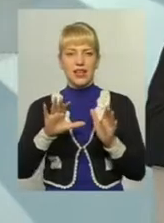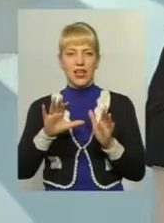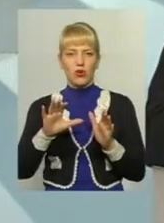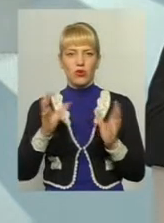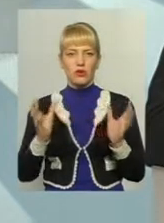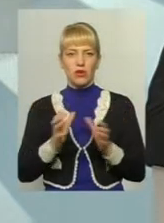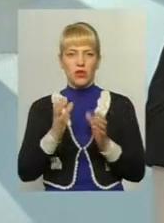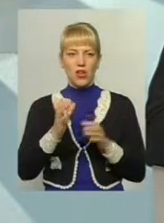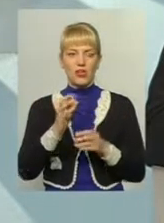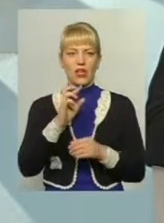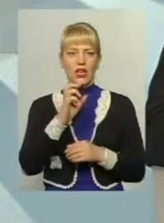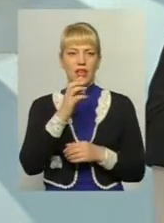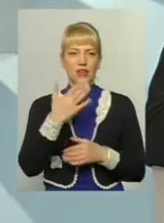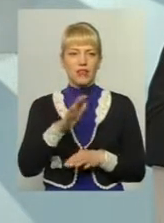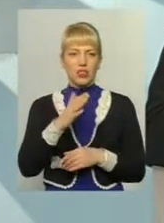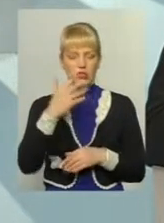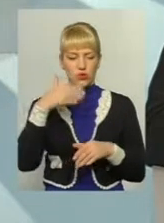Львові,